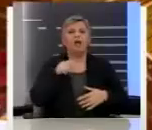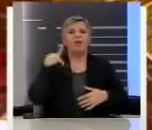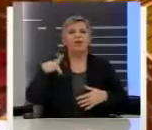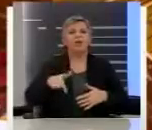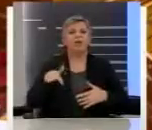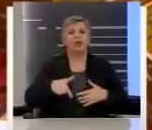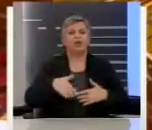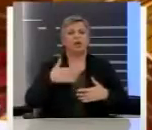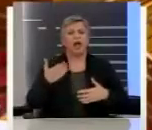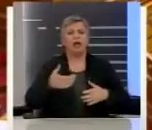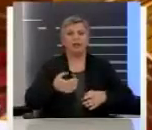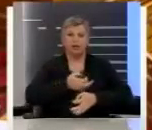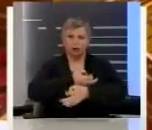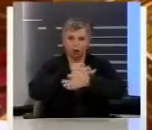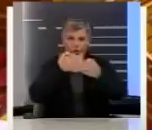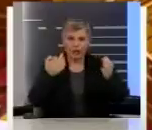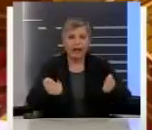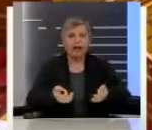κερδίσει αυτό το χαρτοφυλάκιο.